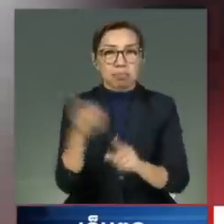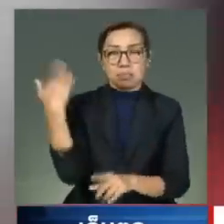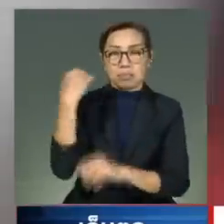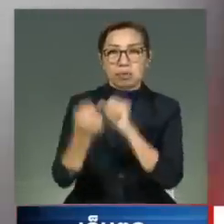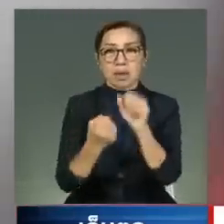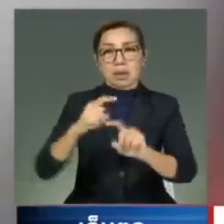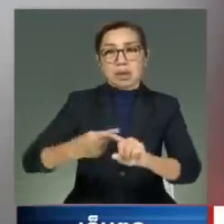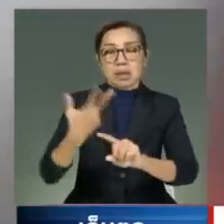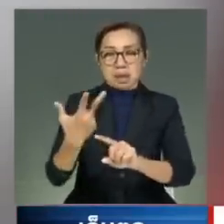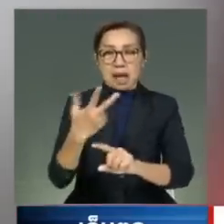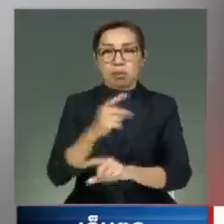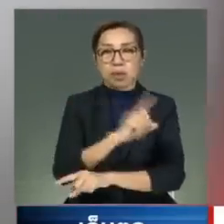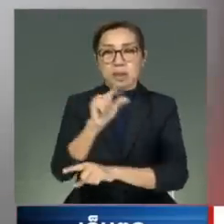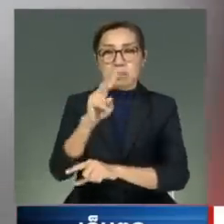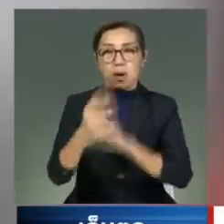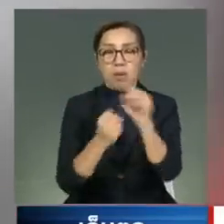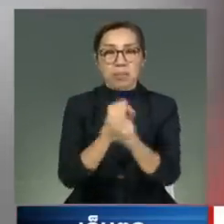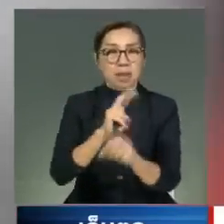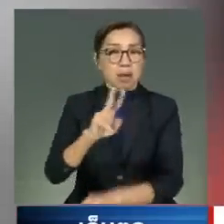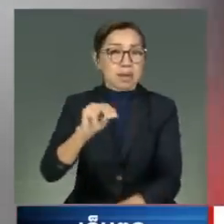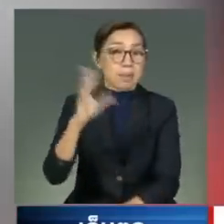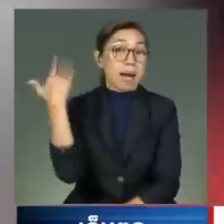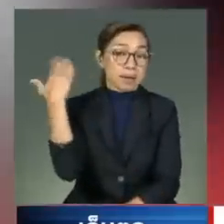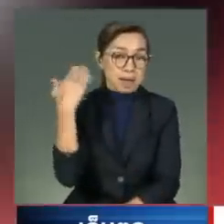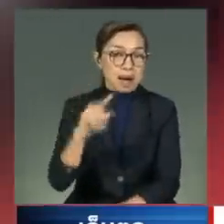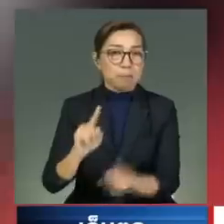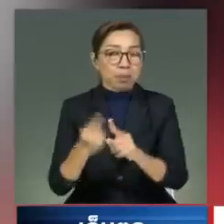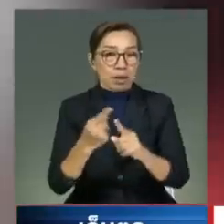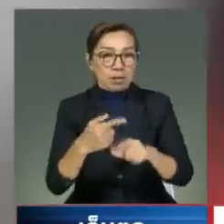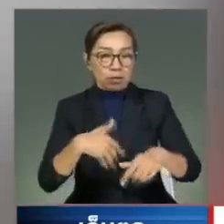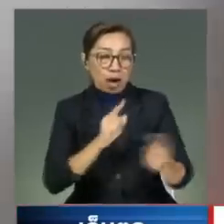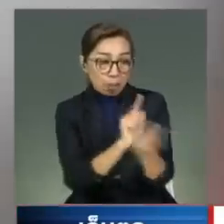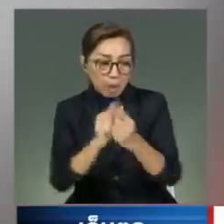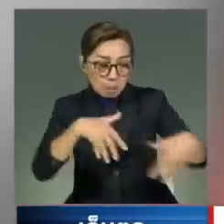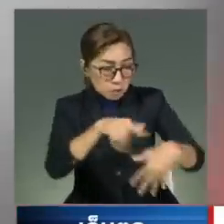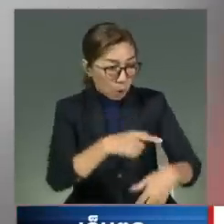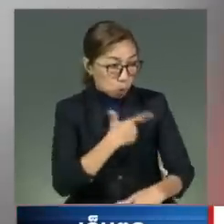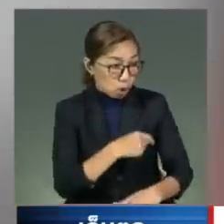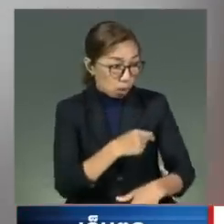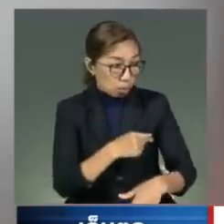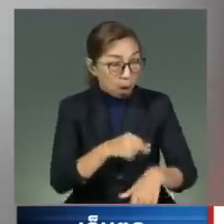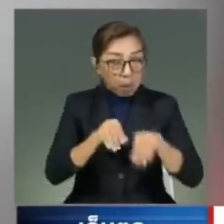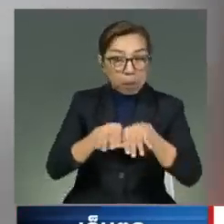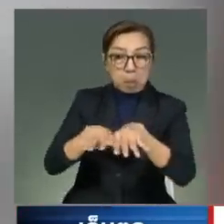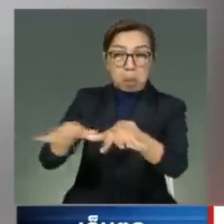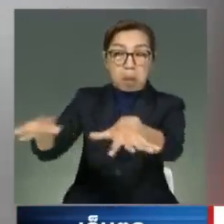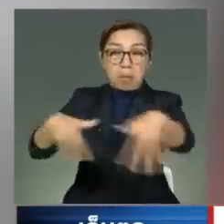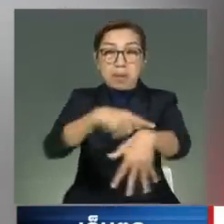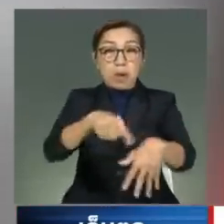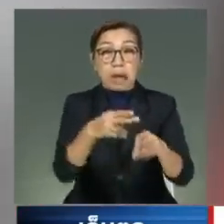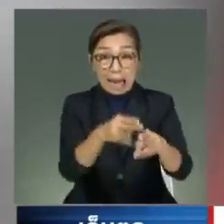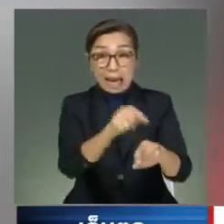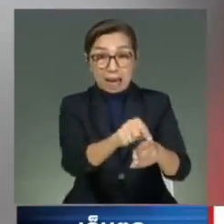22มีนาคมปี 35วัฒนธรรมการหาเสียงแบบปากต่อปากทำให้เกิดพลังทำลายสไลด์ในสนามกรุงเทพฯ